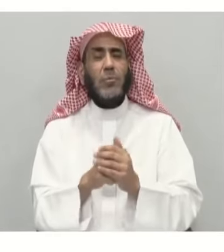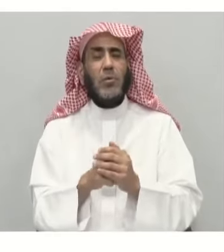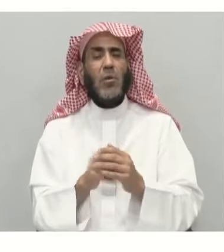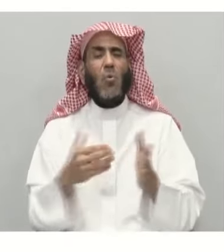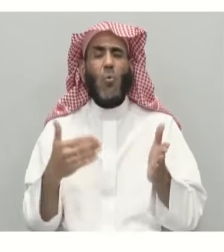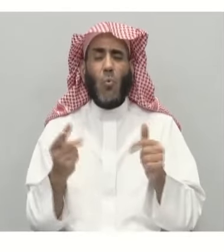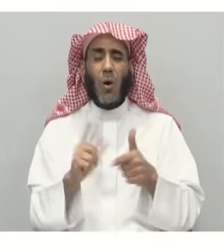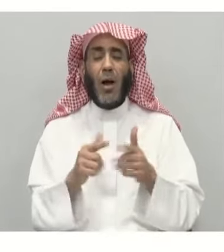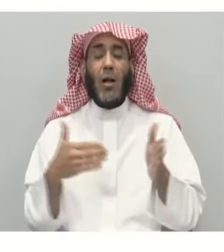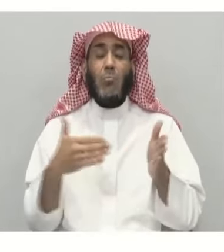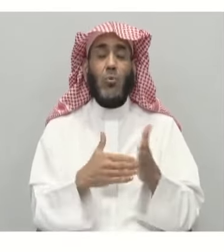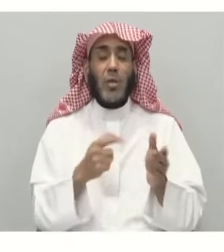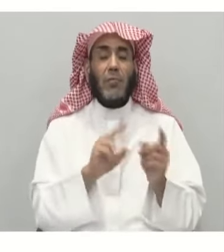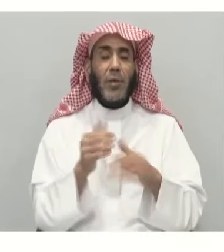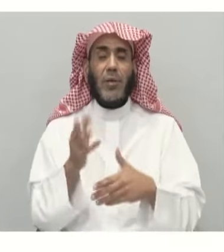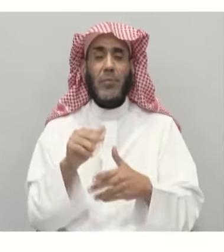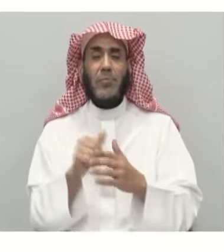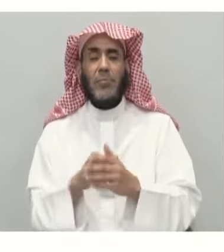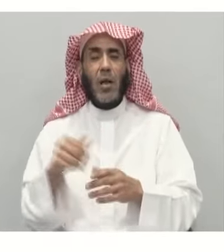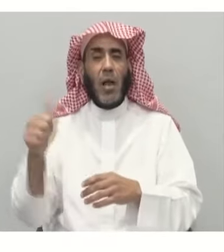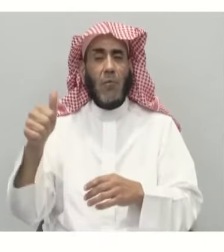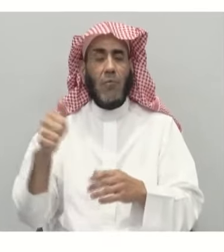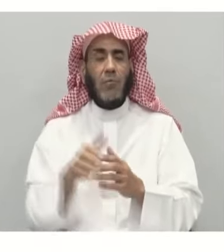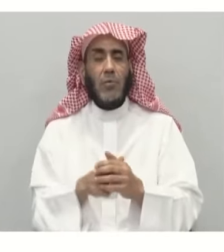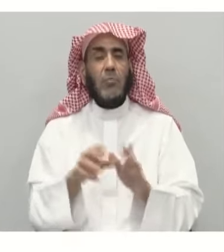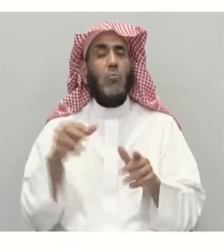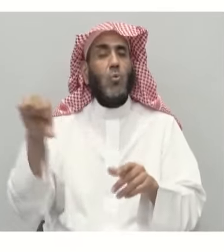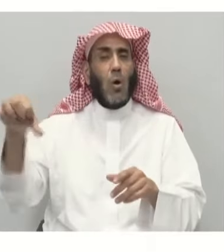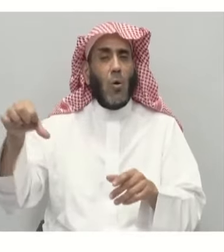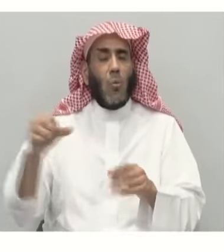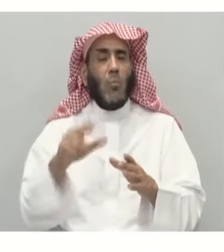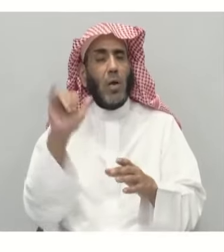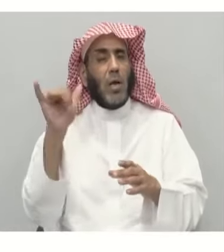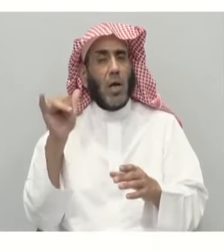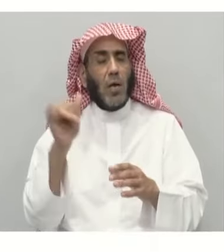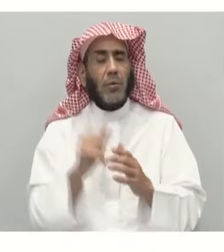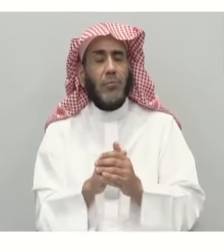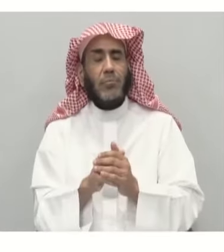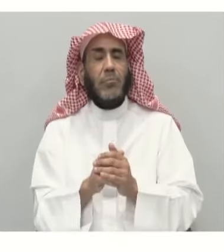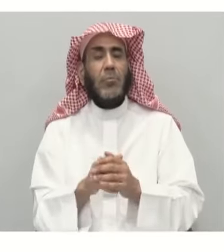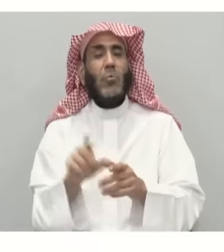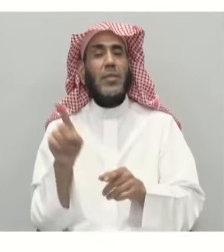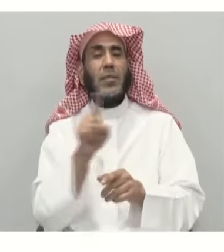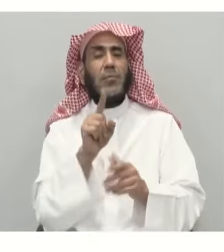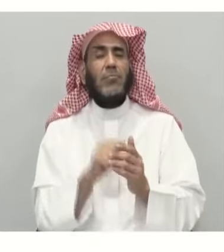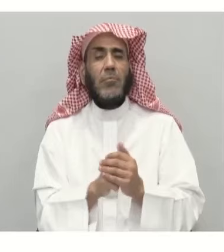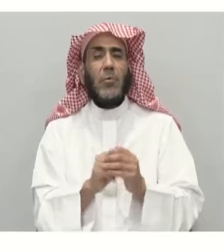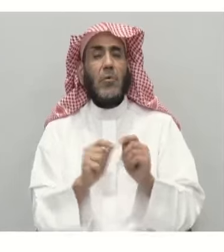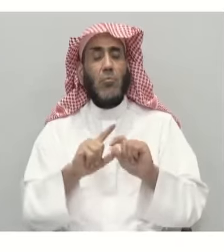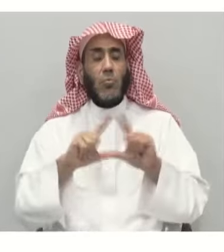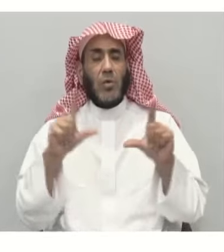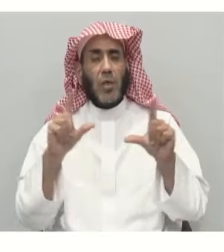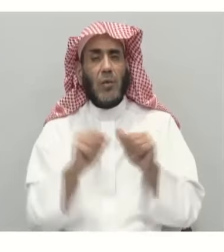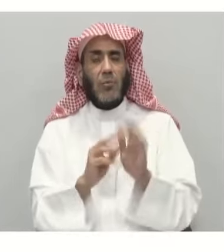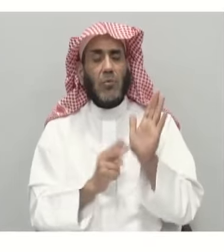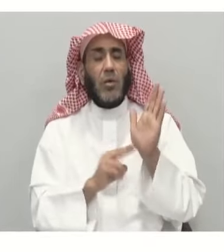والمتطرفه على كل من الالف الواو الياء وكذلك الصطر وسا استعرض الحاله